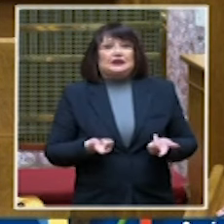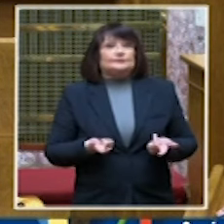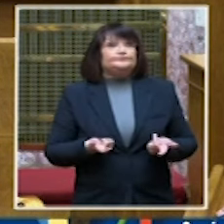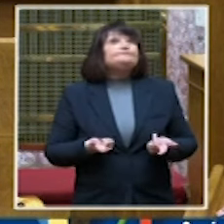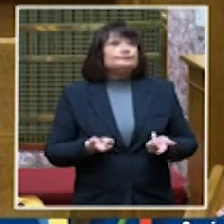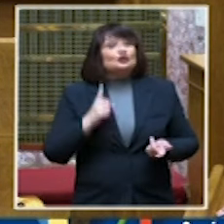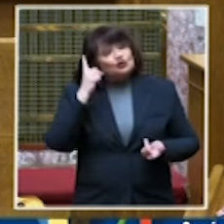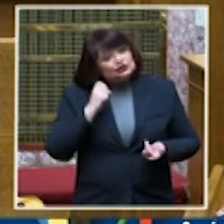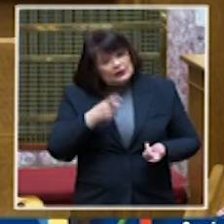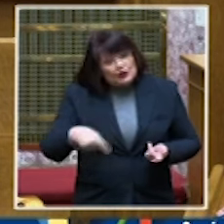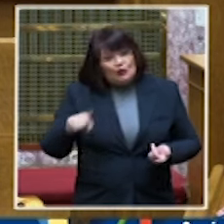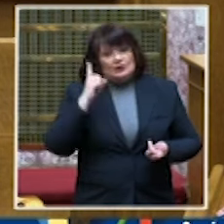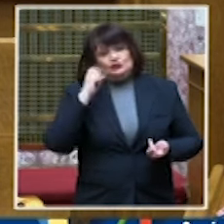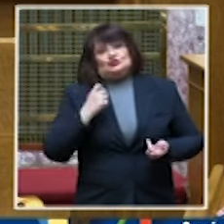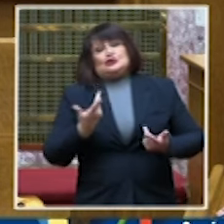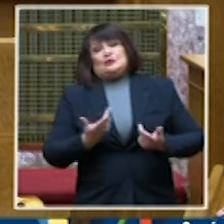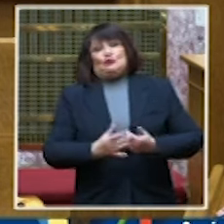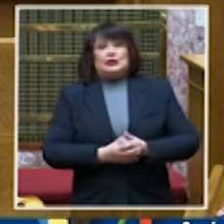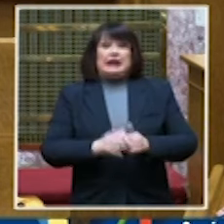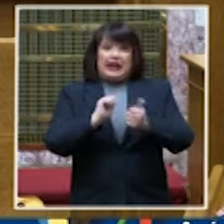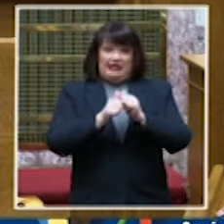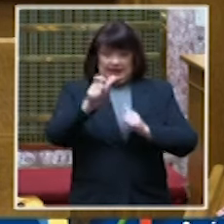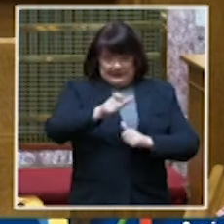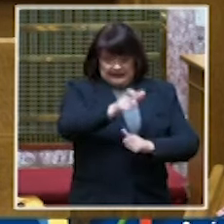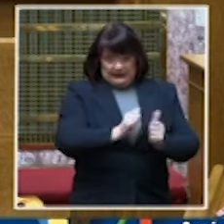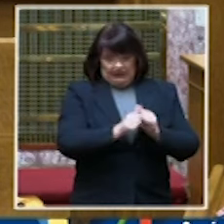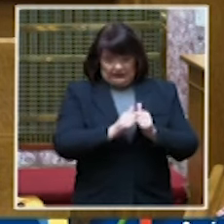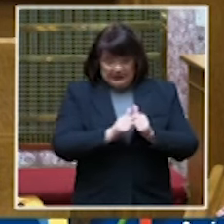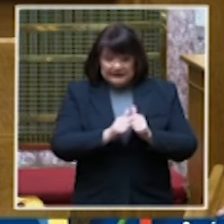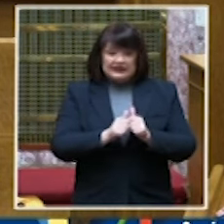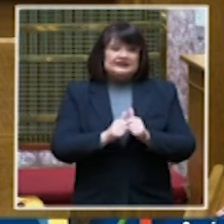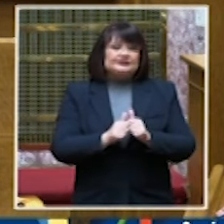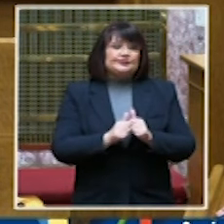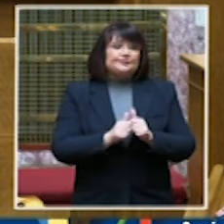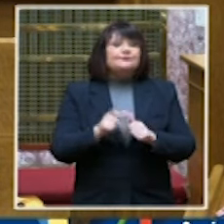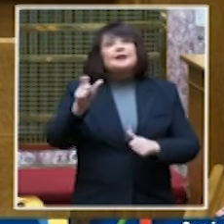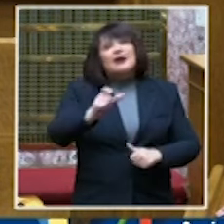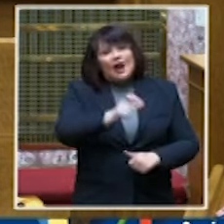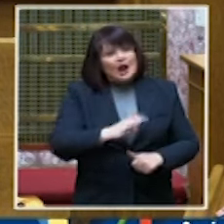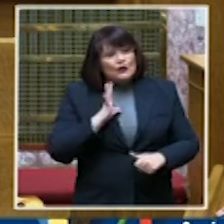το γνωρίζουν πρώτα απ' όλα και οι αθλητές, αλλά και όσος κόσμος τέλος πάντων